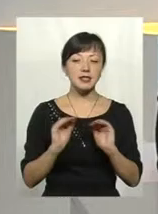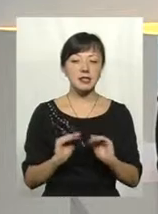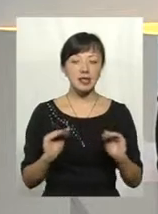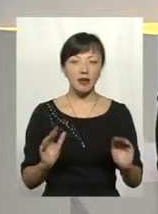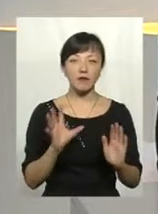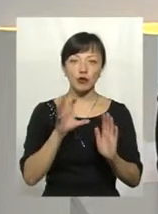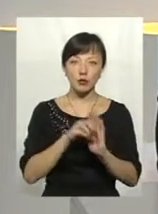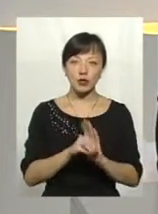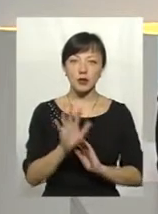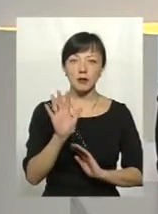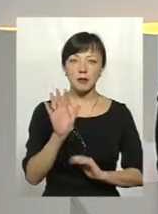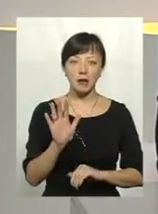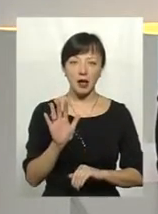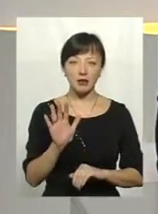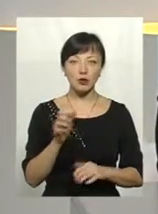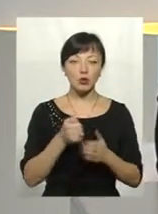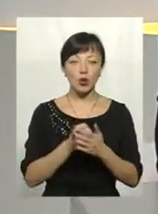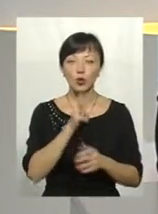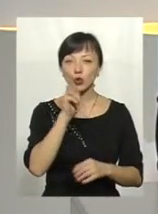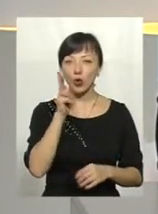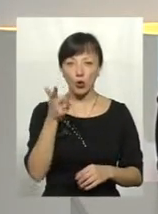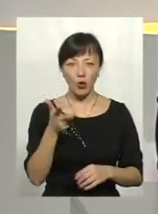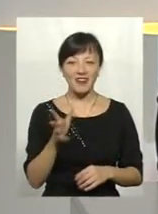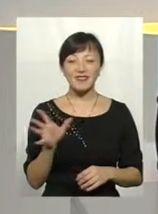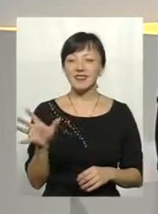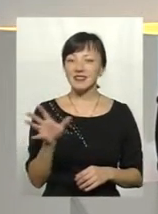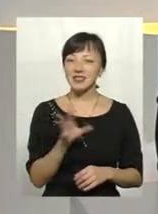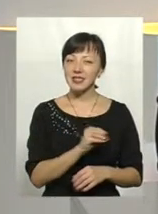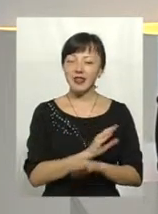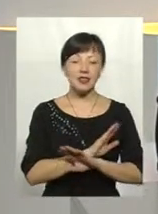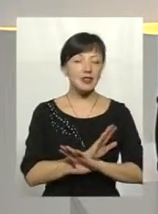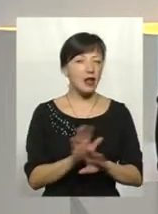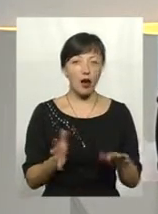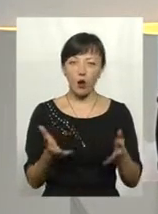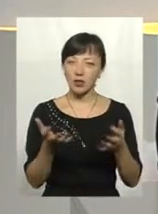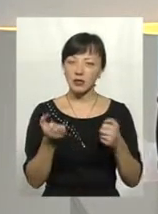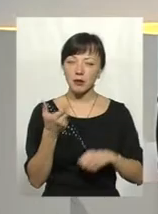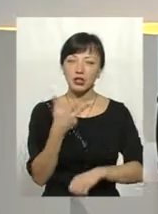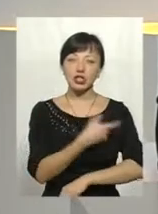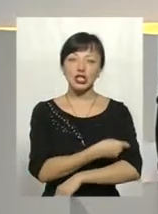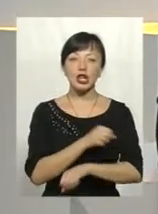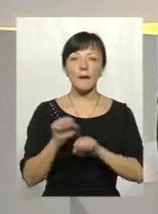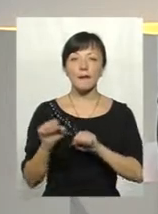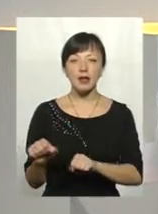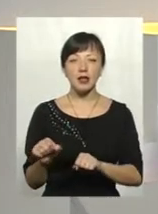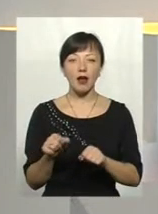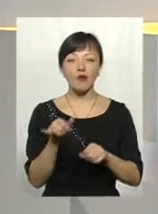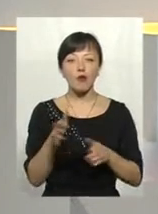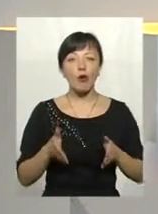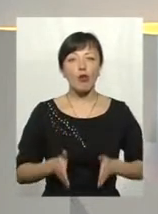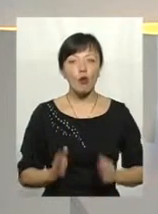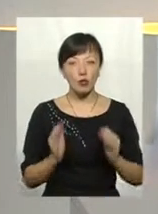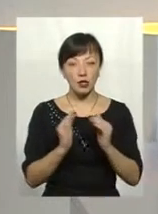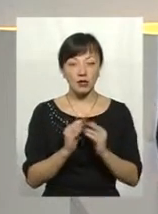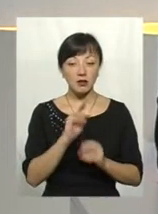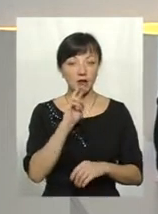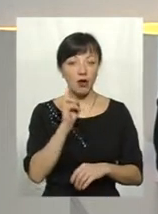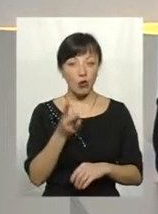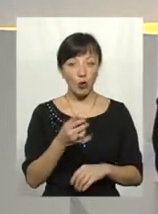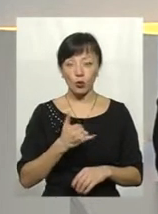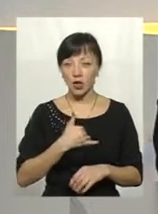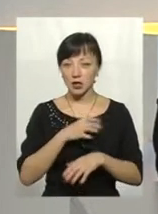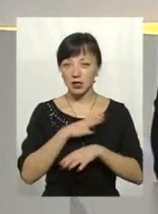числі 5 дітей віком до 3 років. І всі вони не отримали щеплення від туберкульозу у пологовому будинку, бо впродовж 2 років на